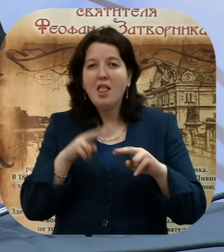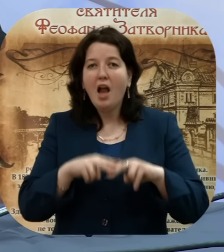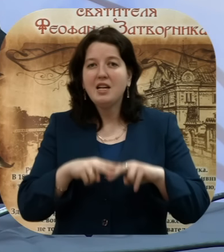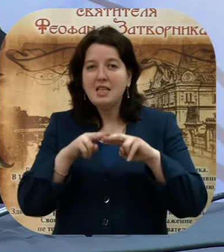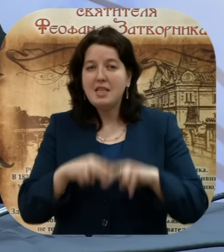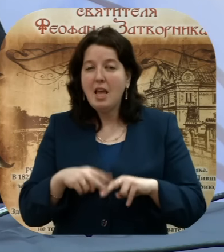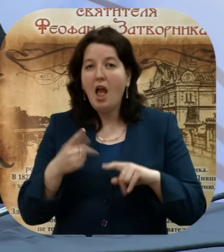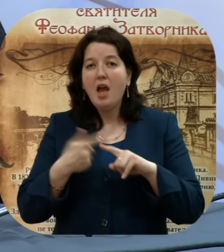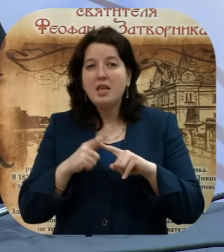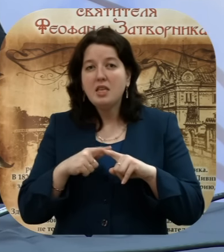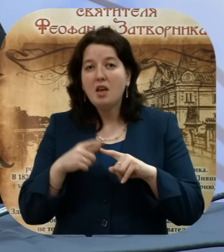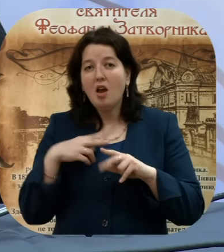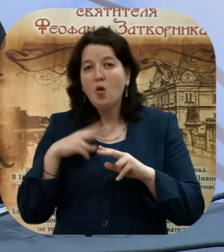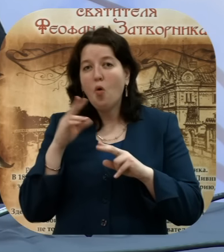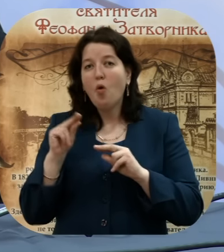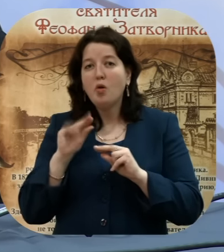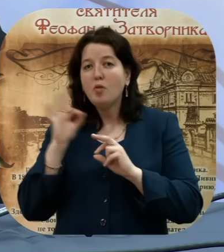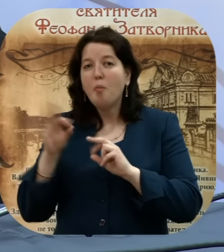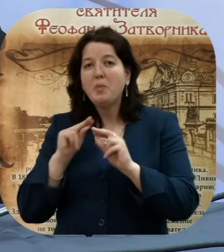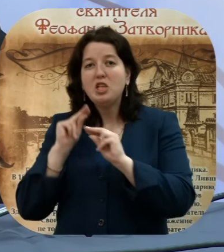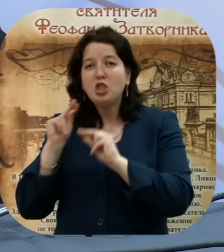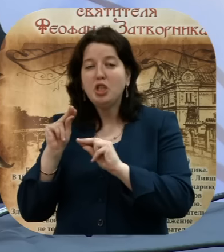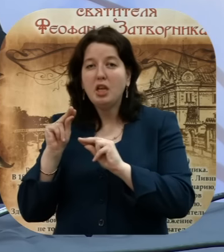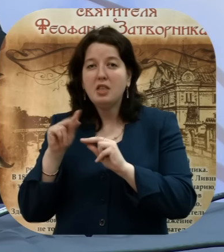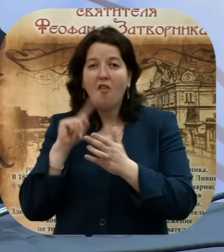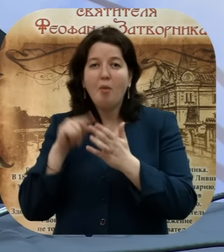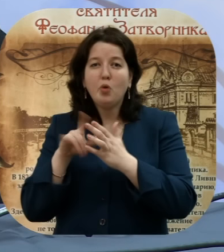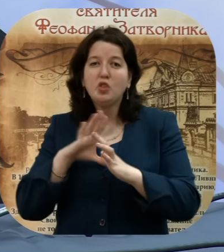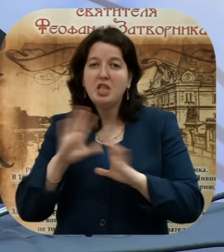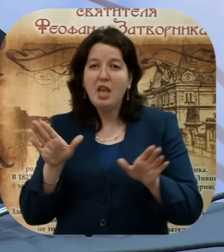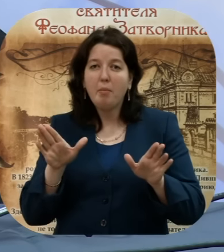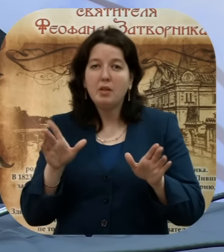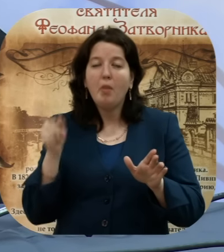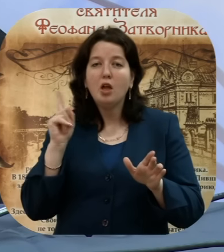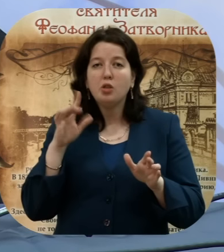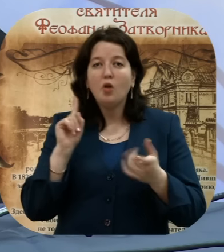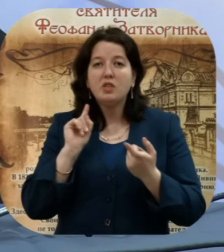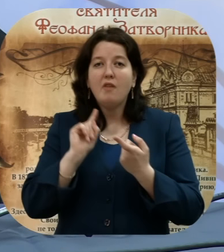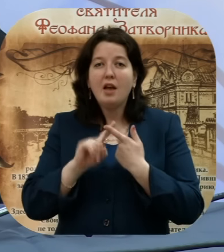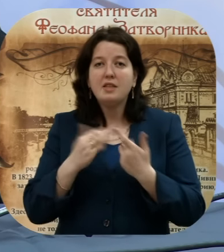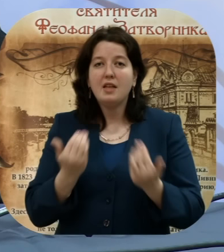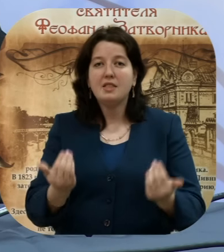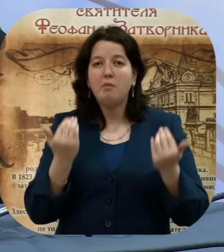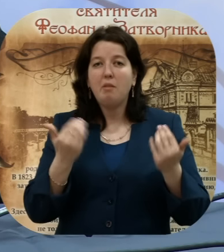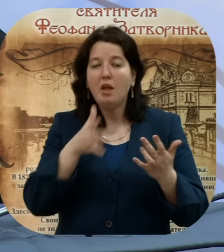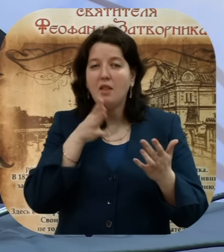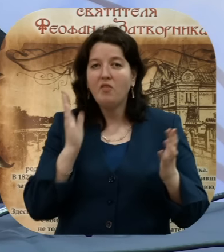причащении вопрос отпадает сам собою. Вот, если касаться нашего времени, то,